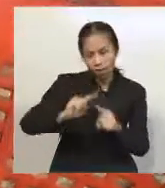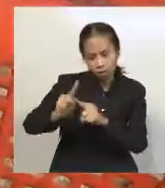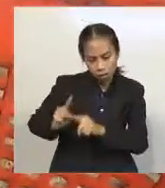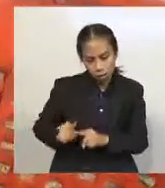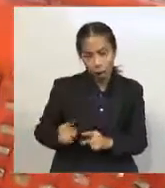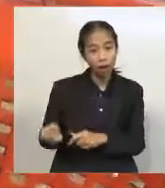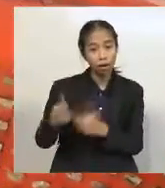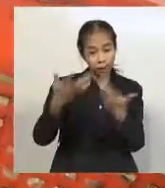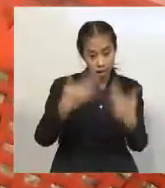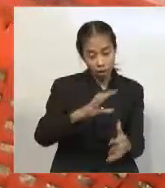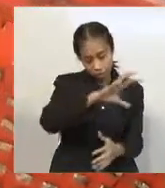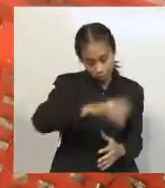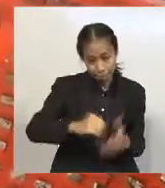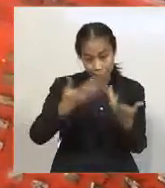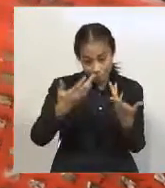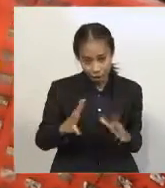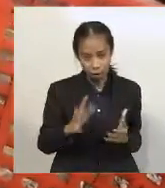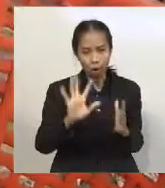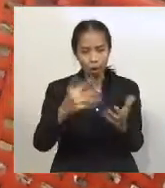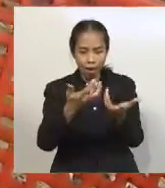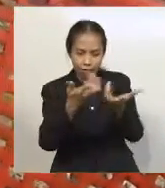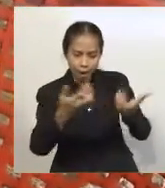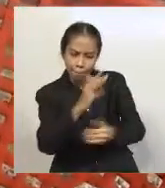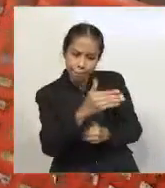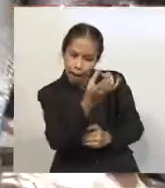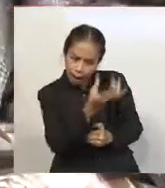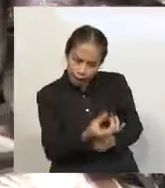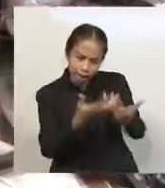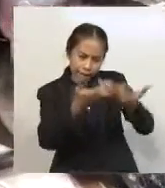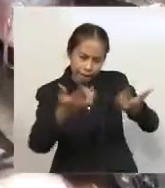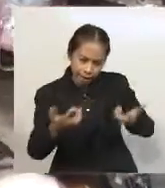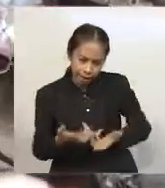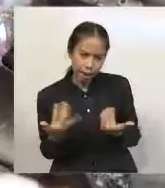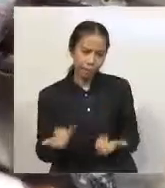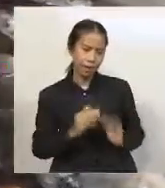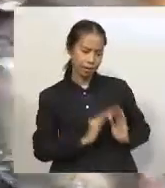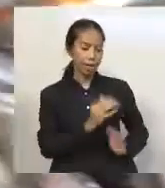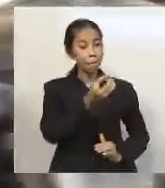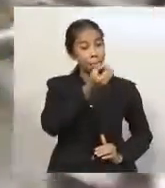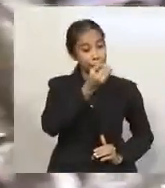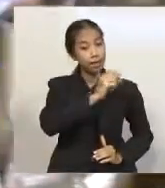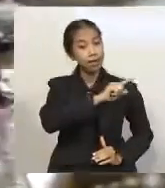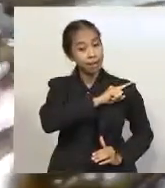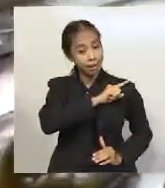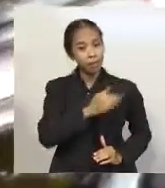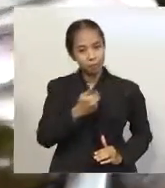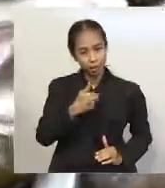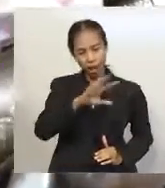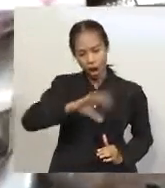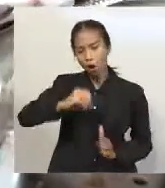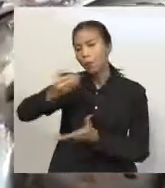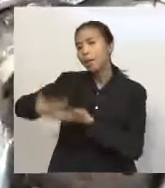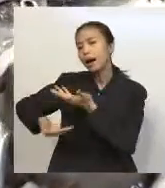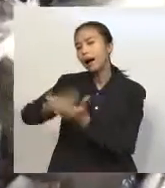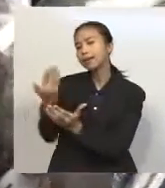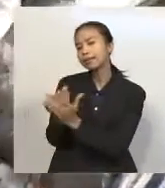ปลามาได้ก็จะนำมาคัดแยกชนิดของปลาบางส่วนทำเก็บไว้กินเองและบางส่วนนำไปขายในราคากิโลกรัมละ20